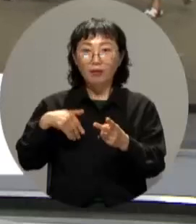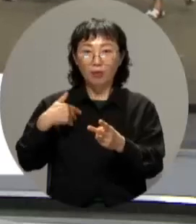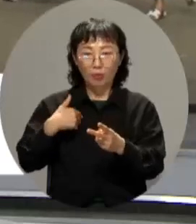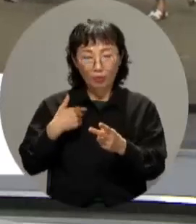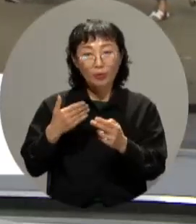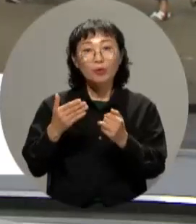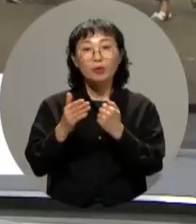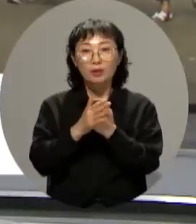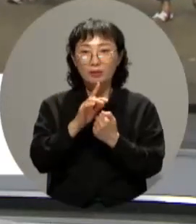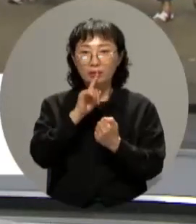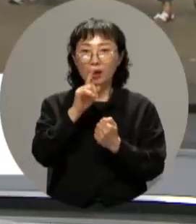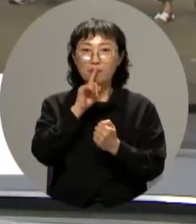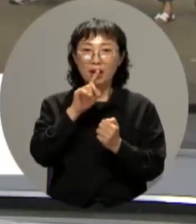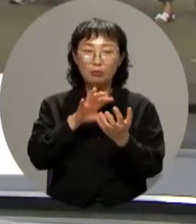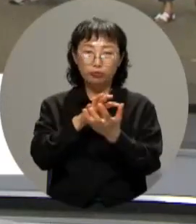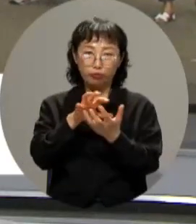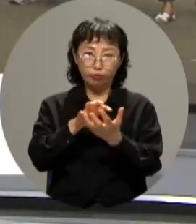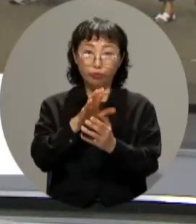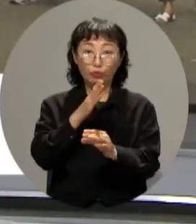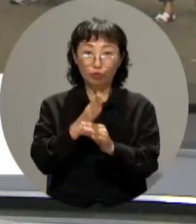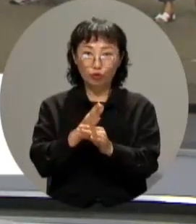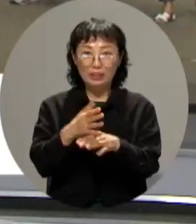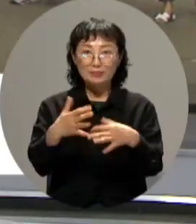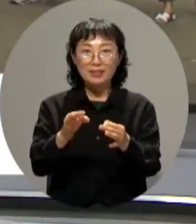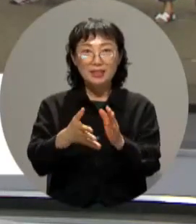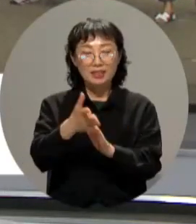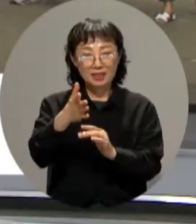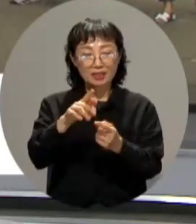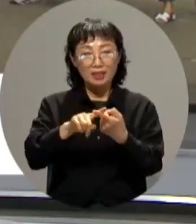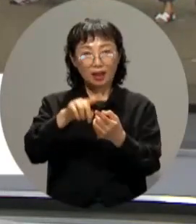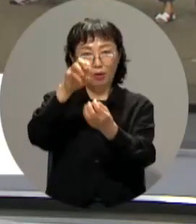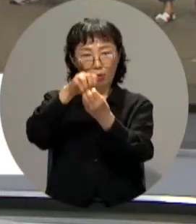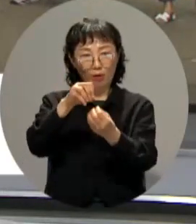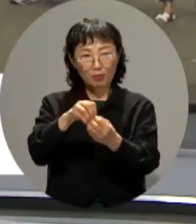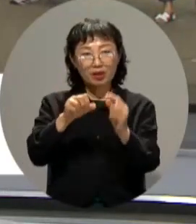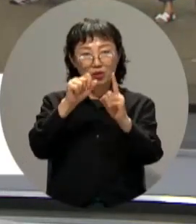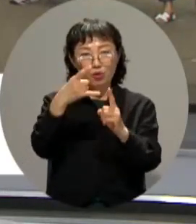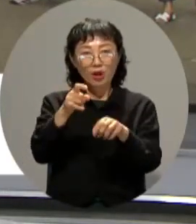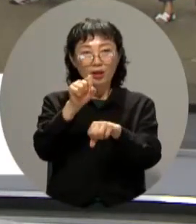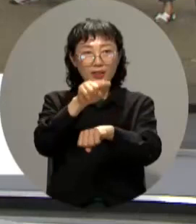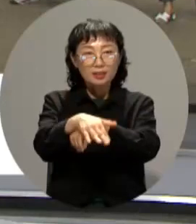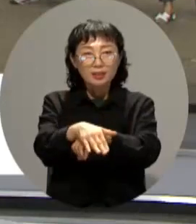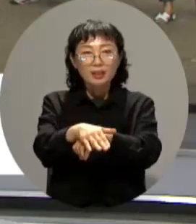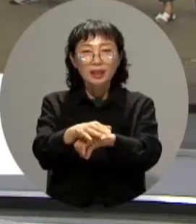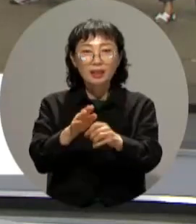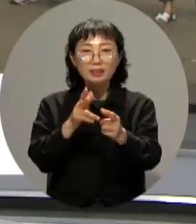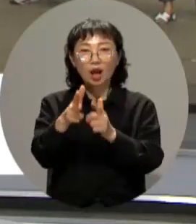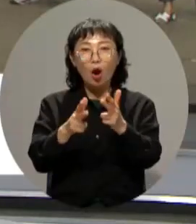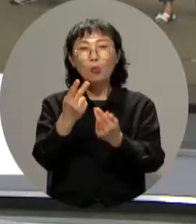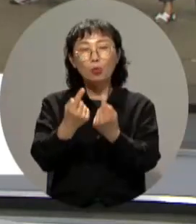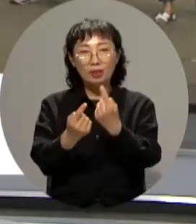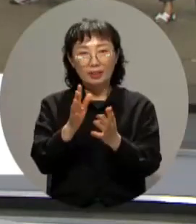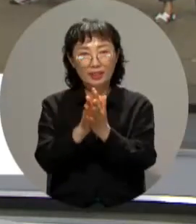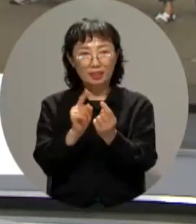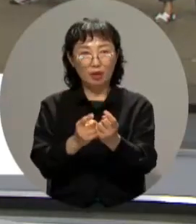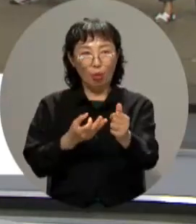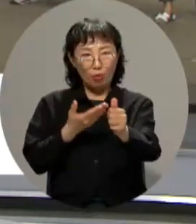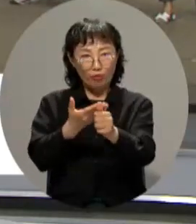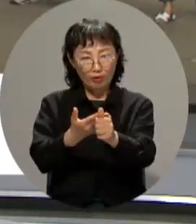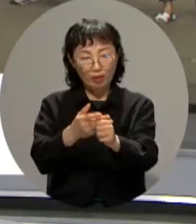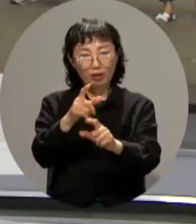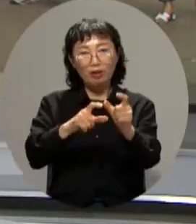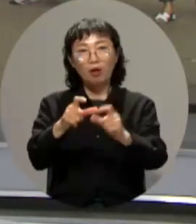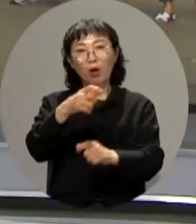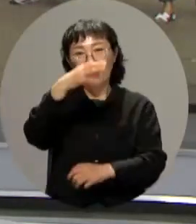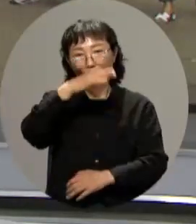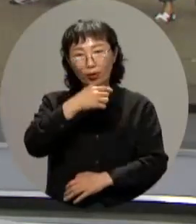불가피하다 등등 논란이 분분한데요. 김제 씨는 관행적인 일회성 사업보다는 시민에게 직접 지원하는 게